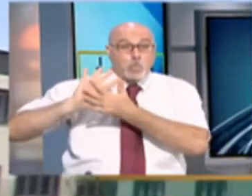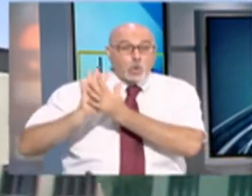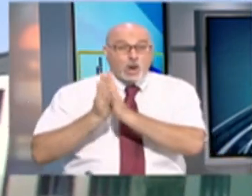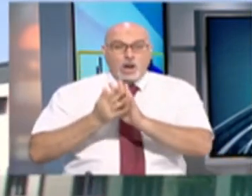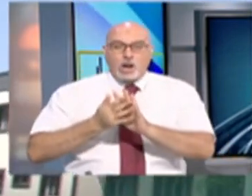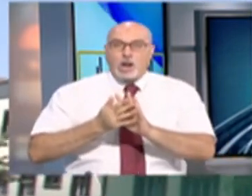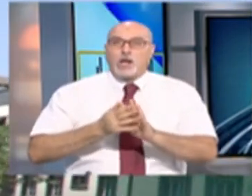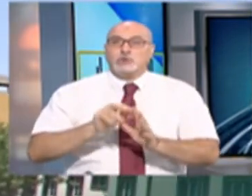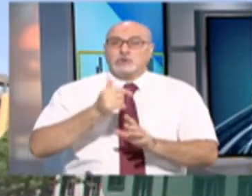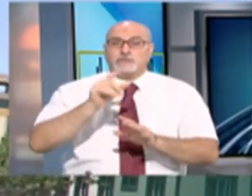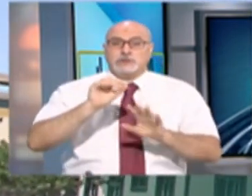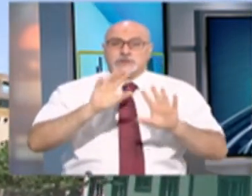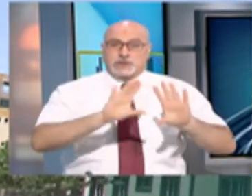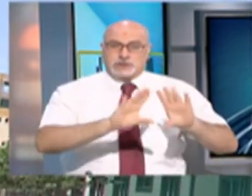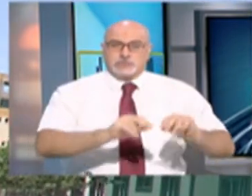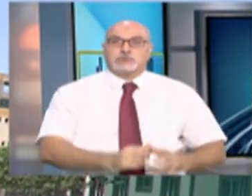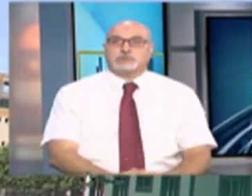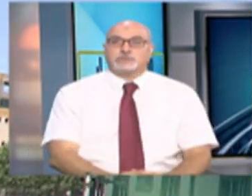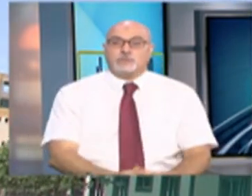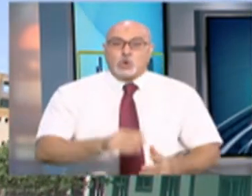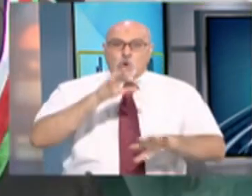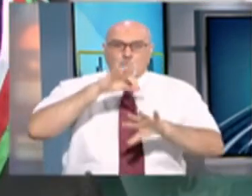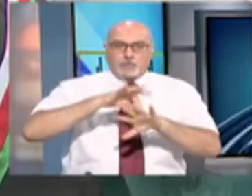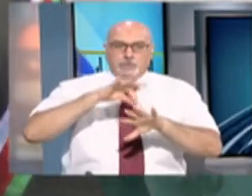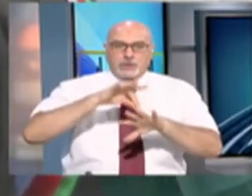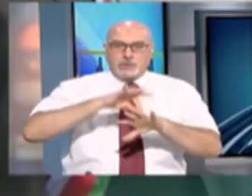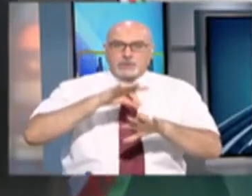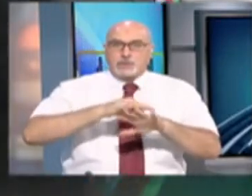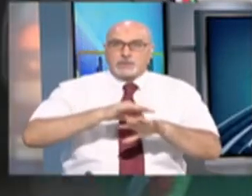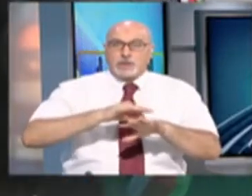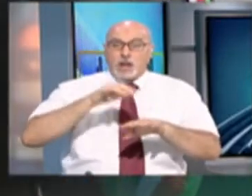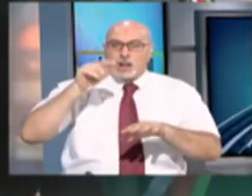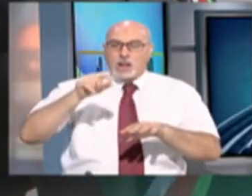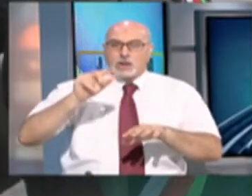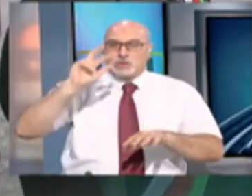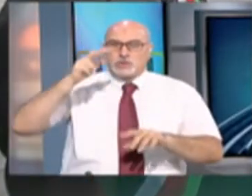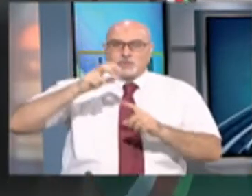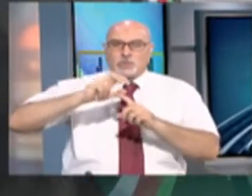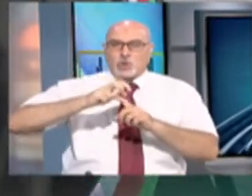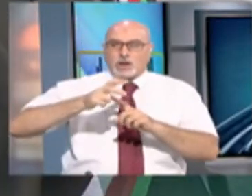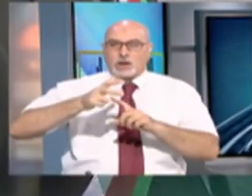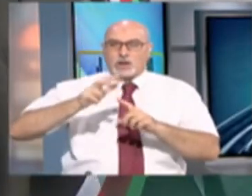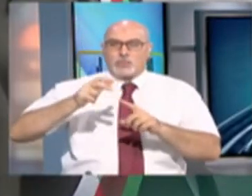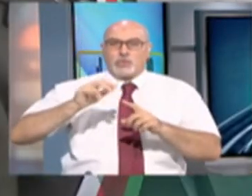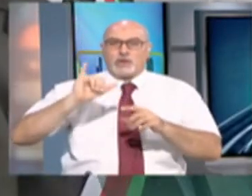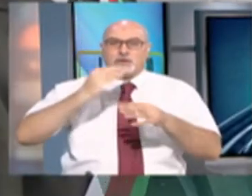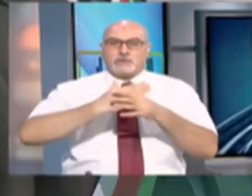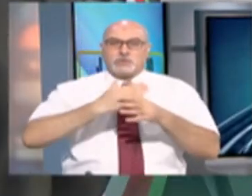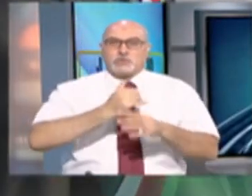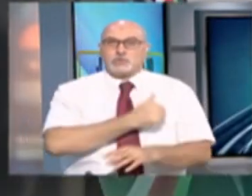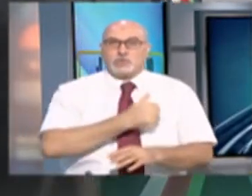سريرا. المستشفى الذي جهز بأحدث تقنيات مصنف في الدرجة الثالثة من حيث التكفل الصحي من خلال